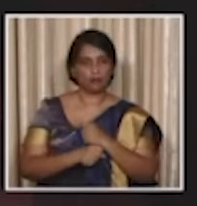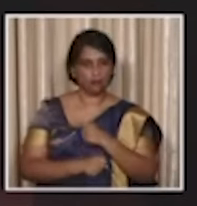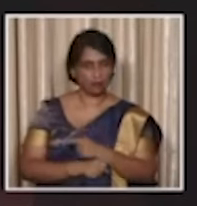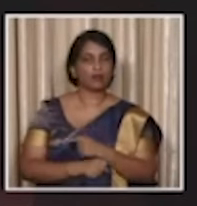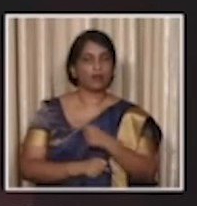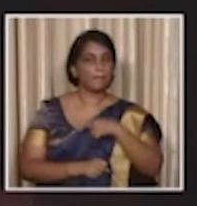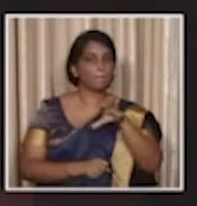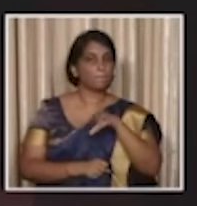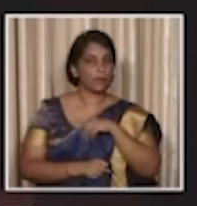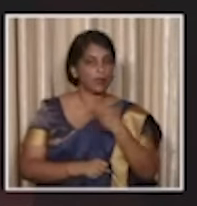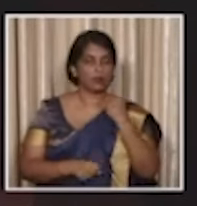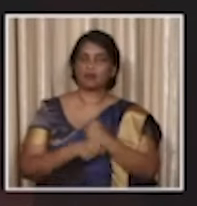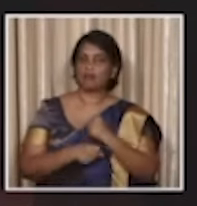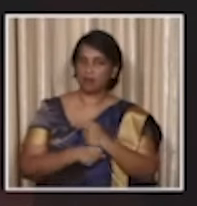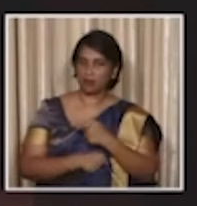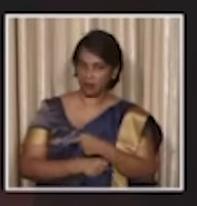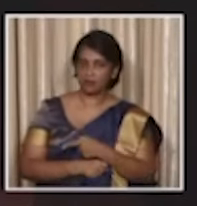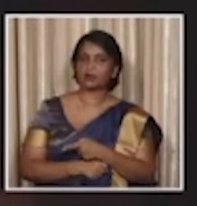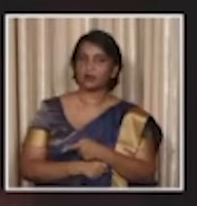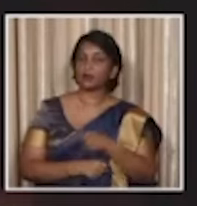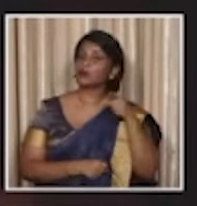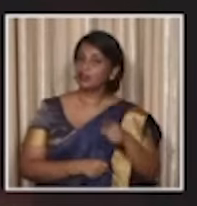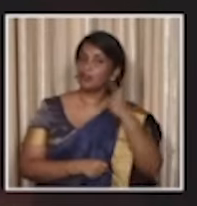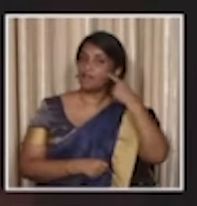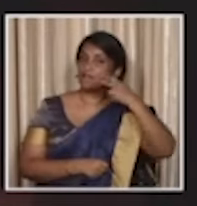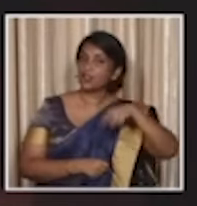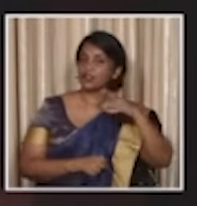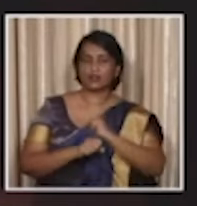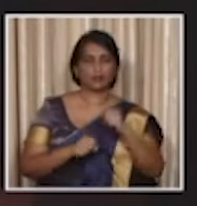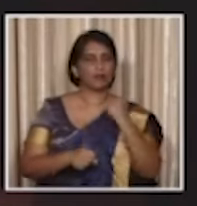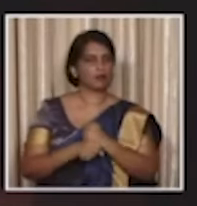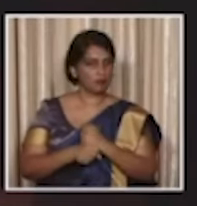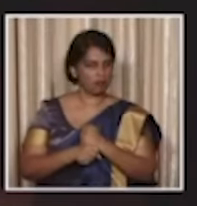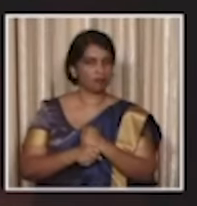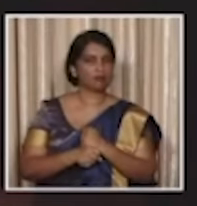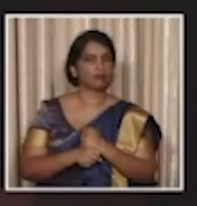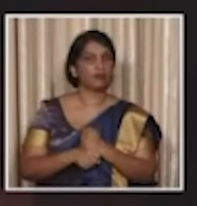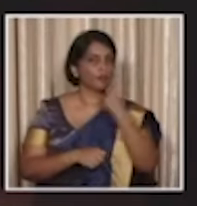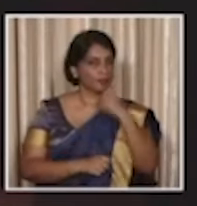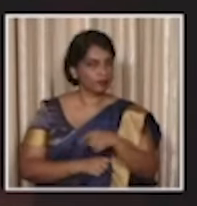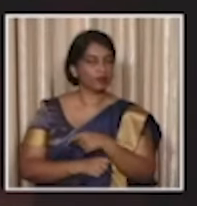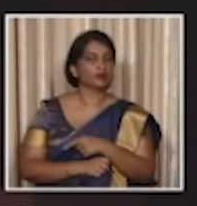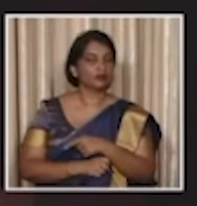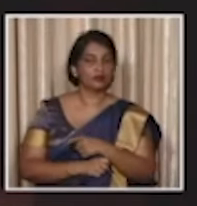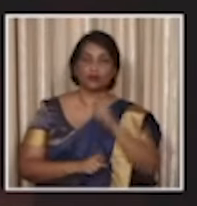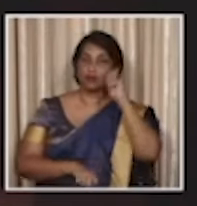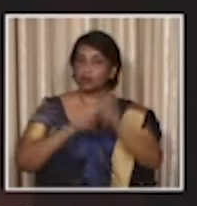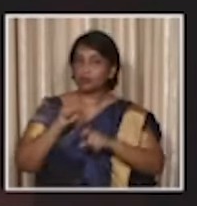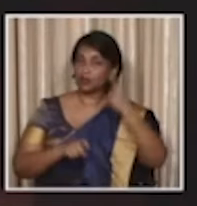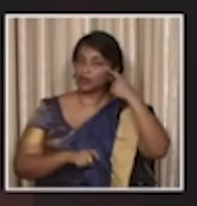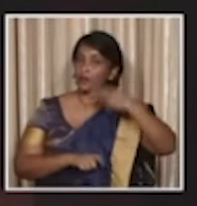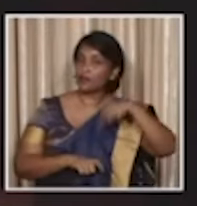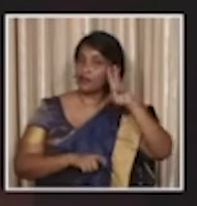මේ පිළිගැනීමක් නැති ආණ්ඩුවක්, මේ විශ්වාසයක් නැති ආණ්ඩුවක්. ඒ නිසා ජනතා